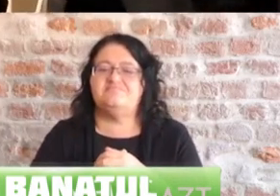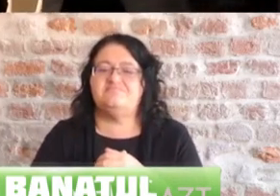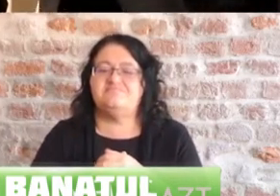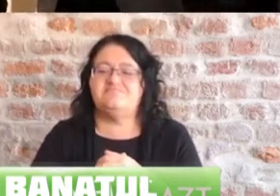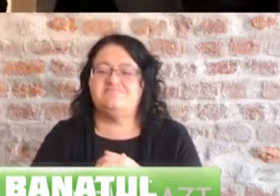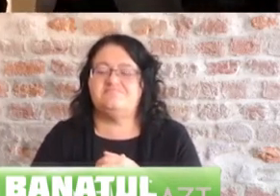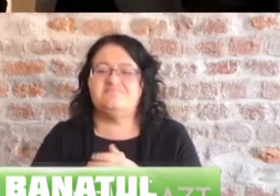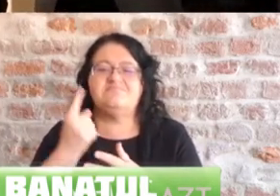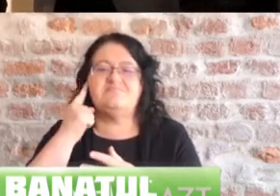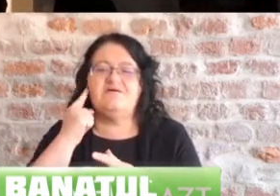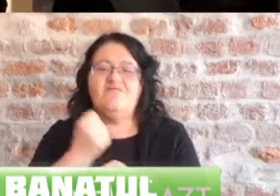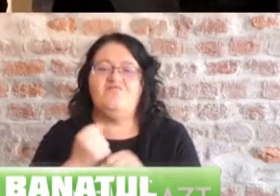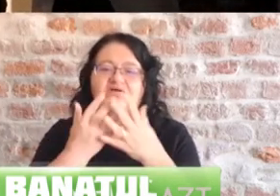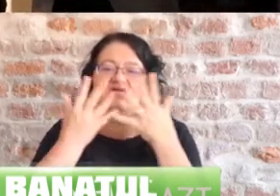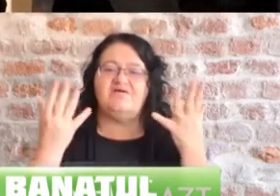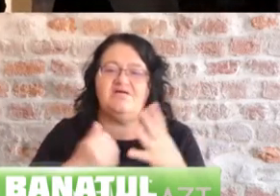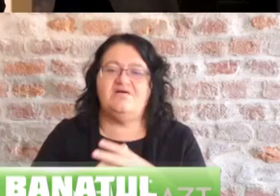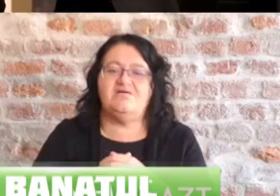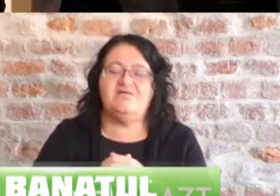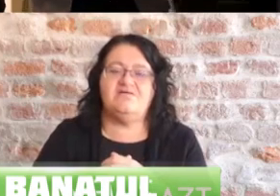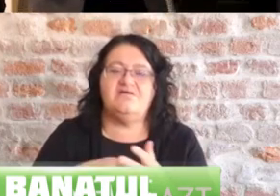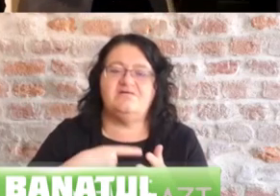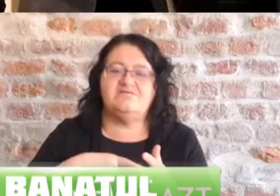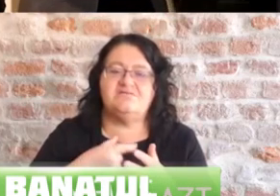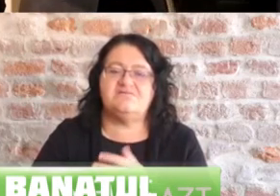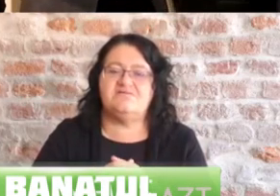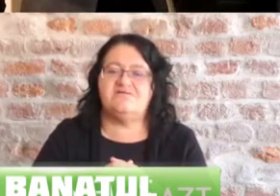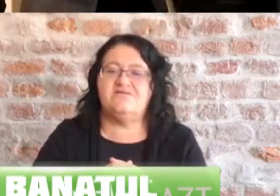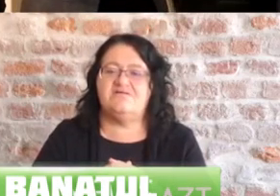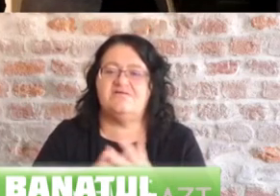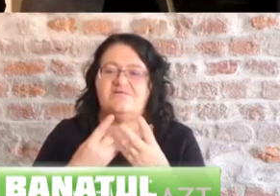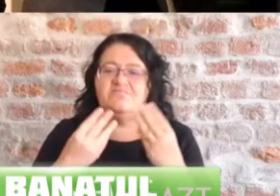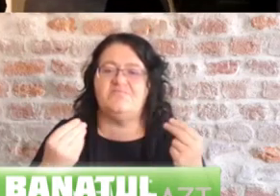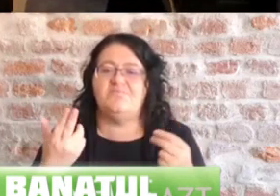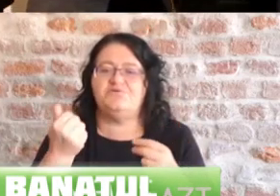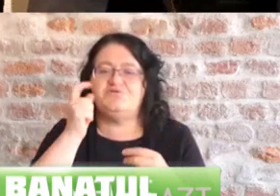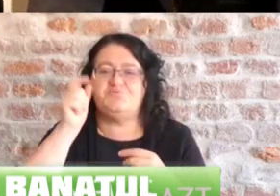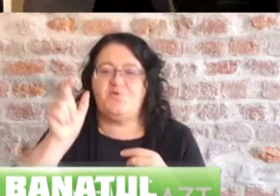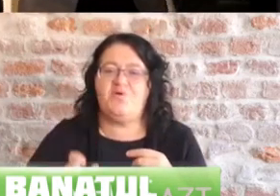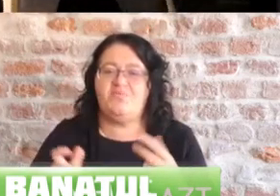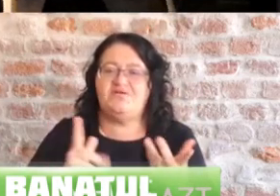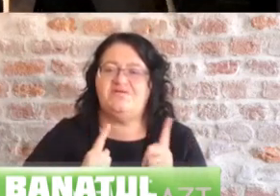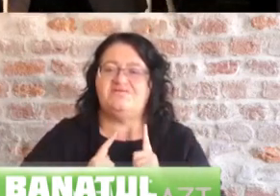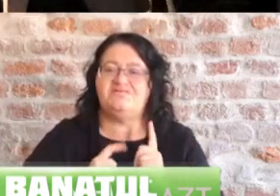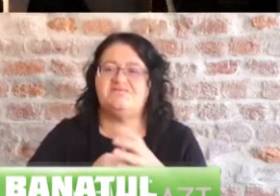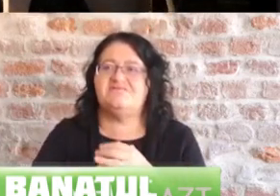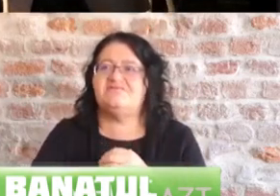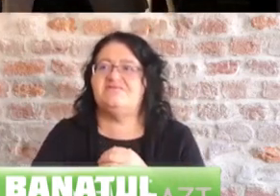Pentru a se auzi foarte clar, sunt așa vreo, nu știu, sunteți mai mult de 15 oameni, da, care stați acolo,